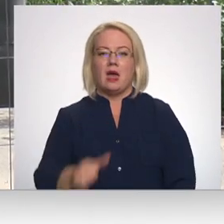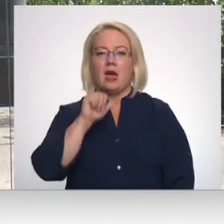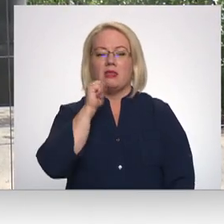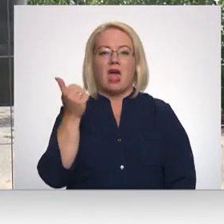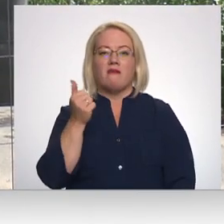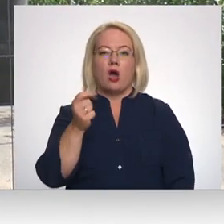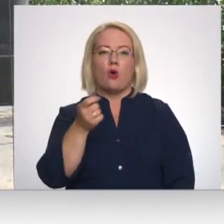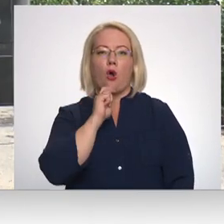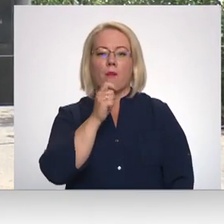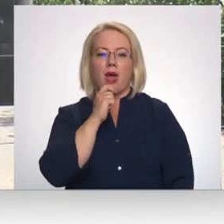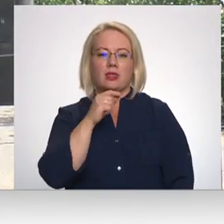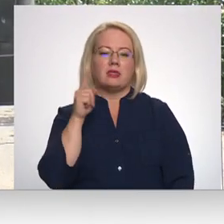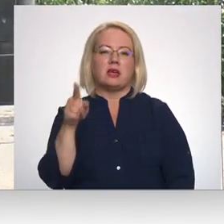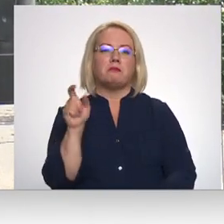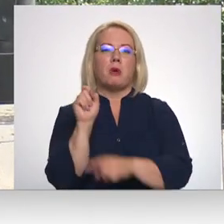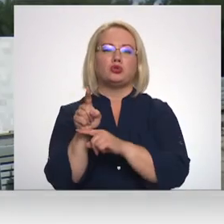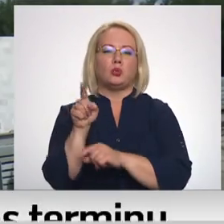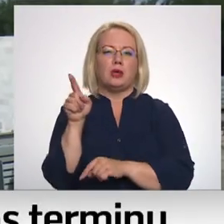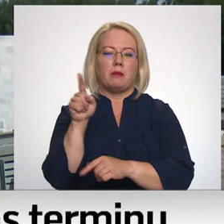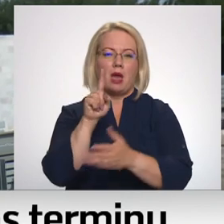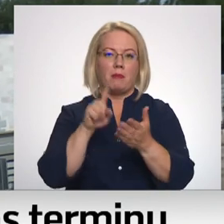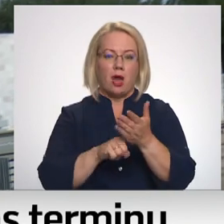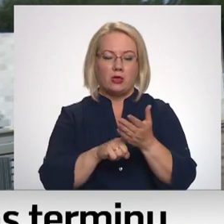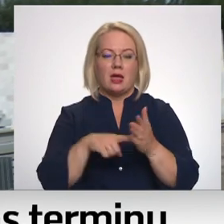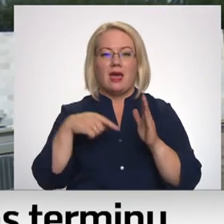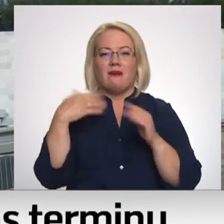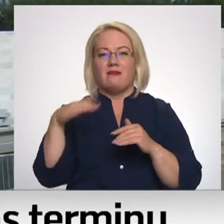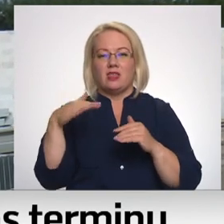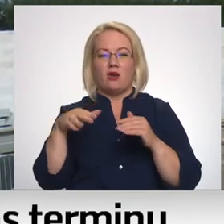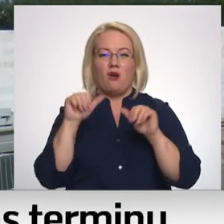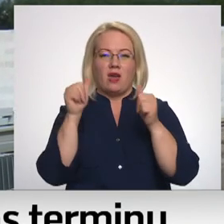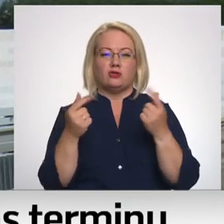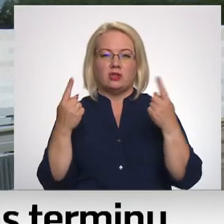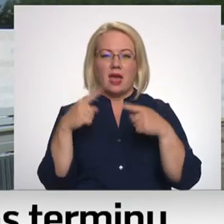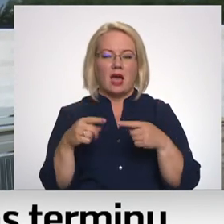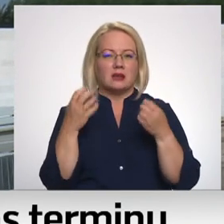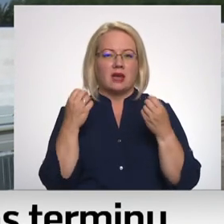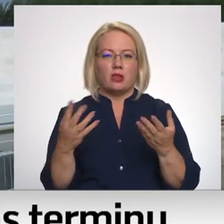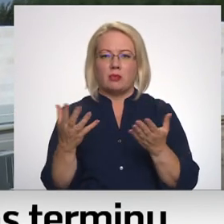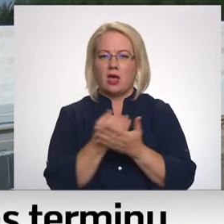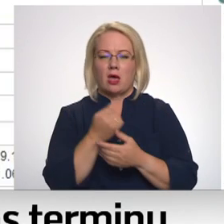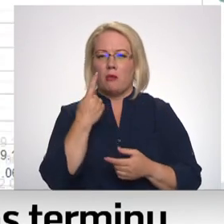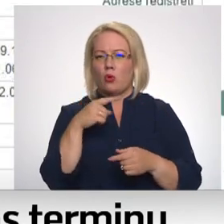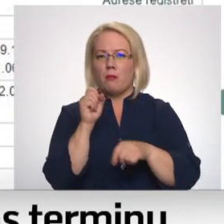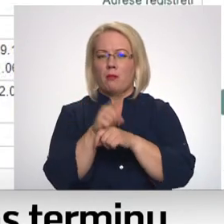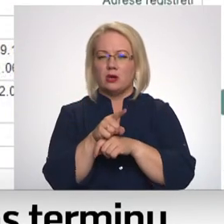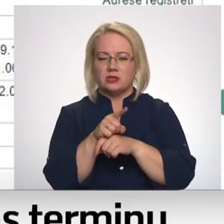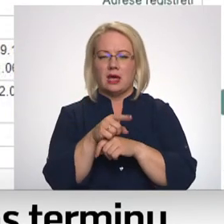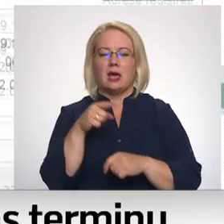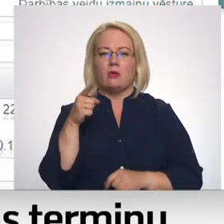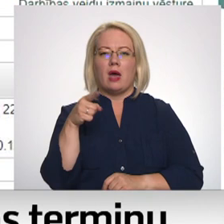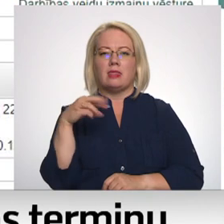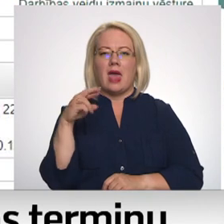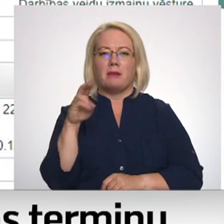komentēt, to pasūtītājiem jāpajautā. Sižeta veidošanas laikā lielāku skaidrību neizdevās iegūt arī no pasūtītāja SIA termināla